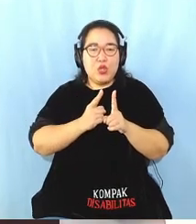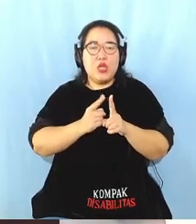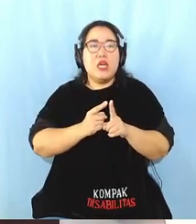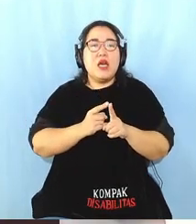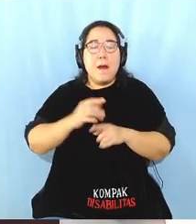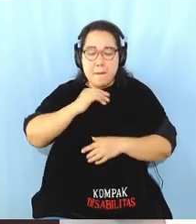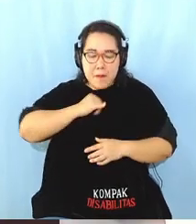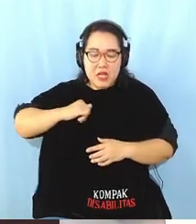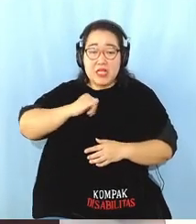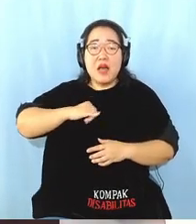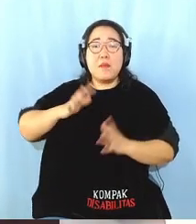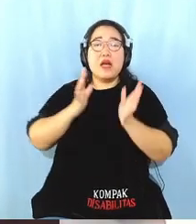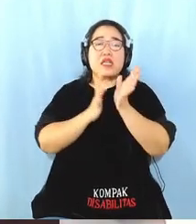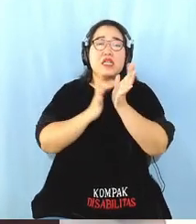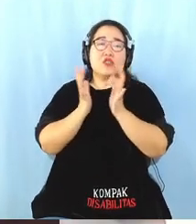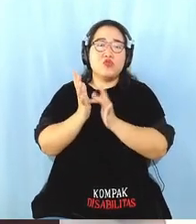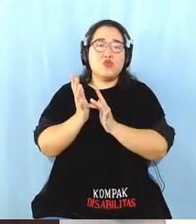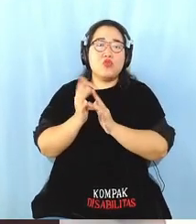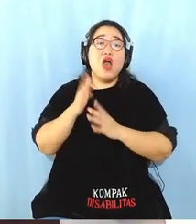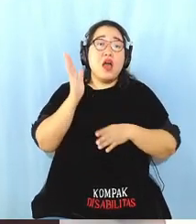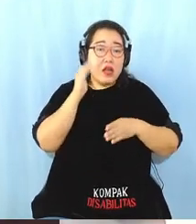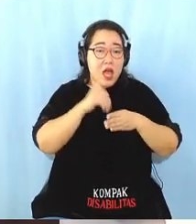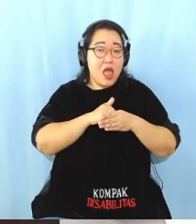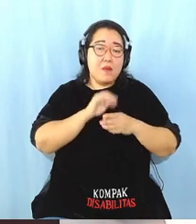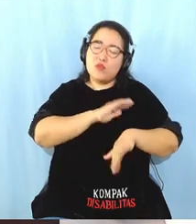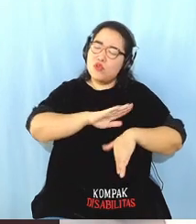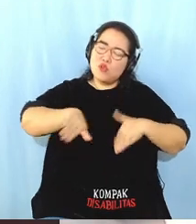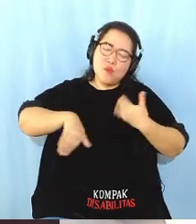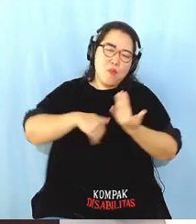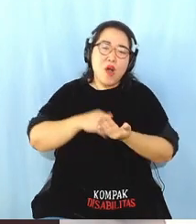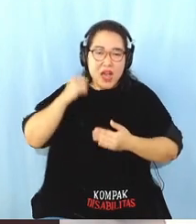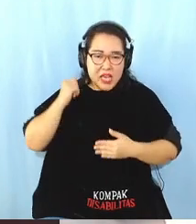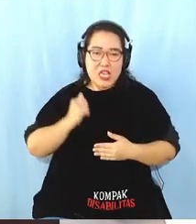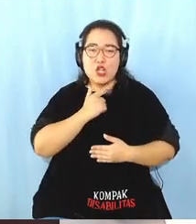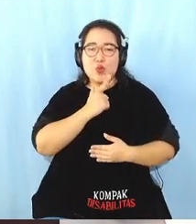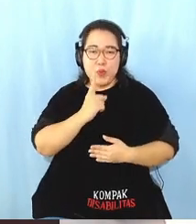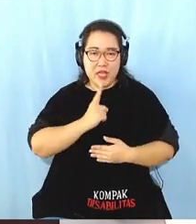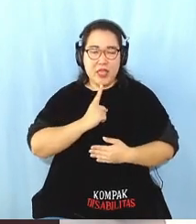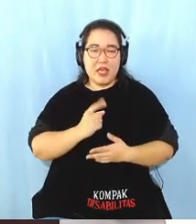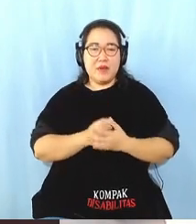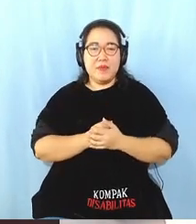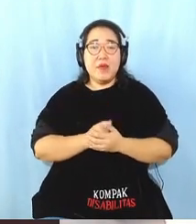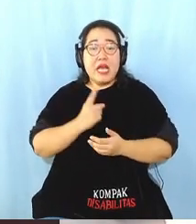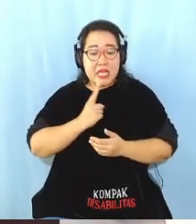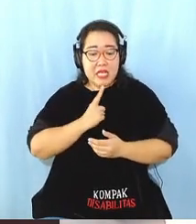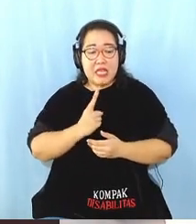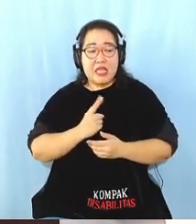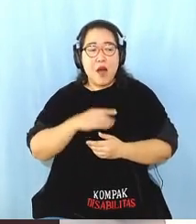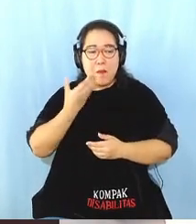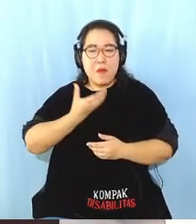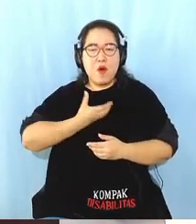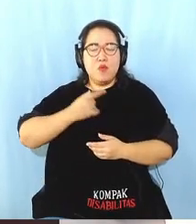apapun hidup kita, kita tidak melepaskan diri kita, ikatan kita, bonding